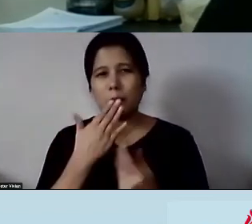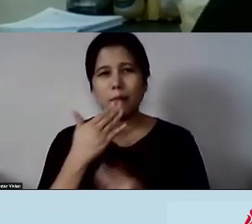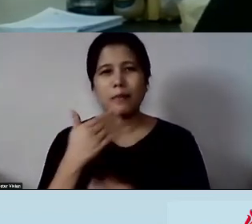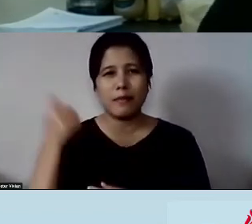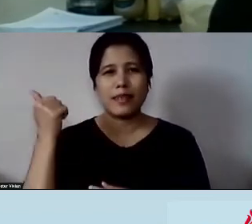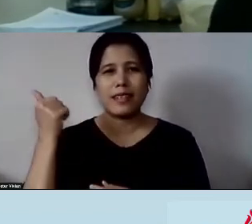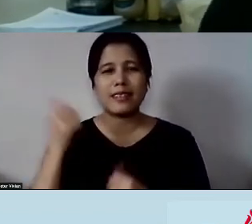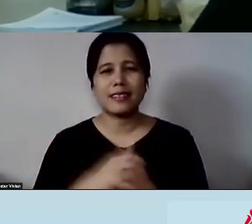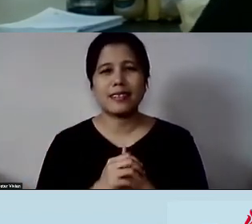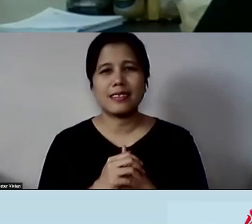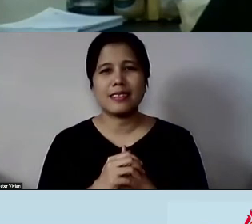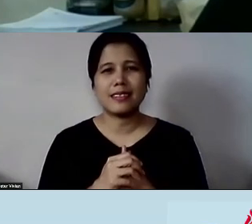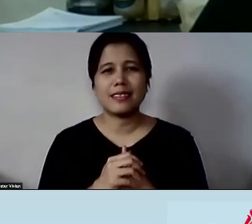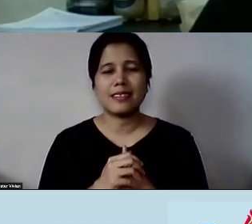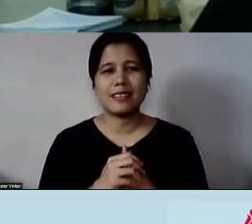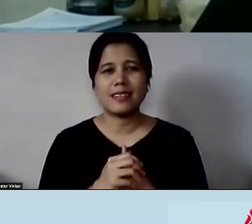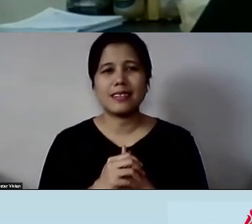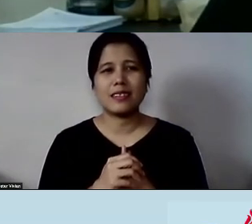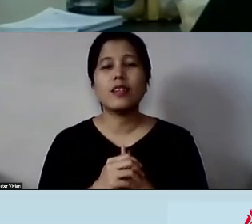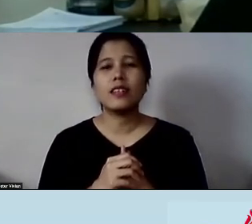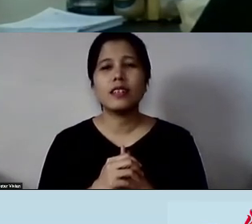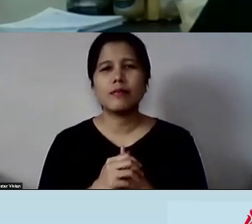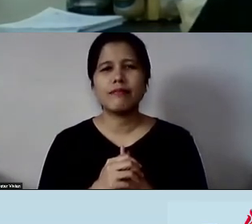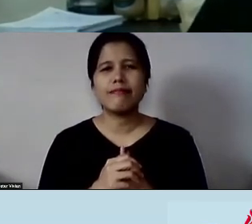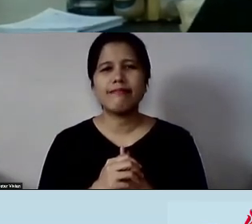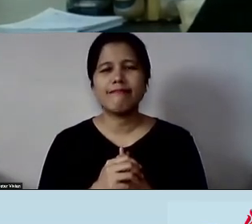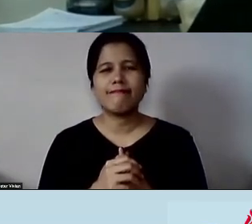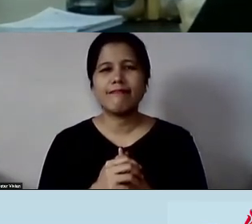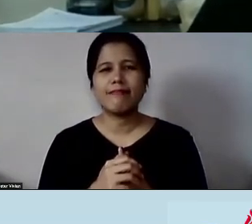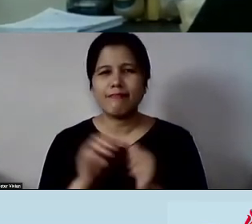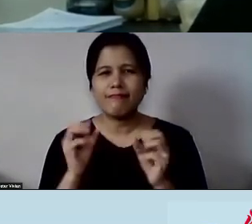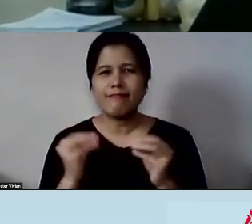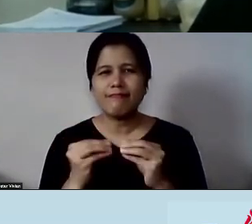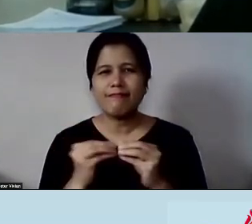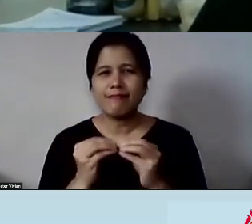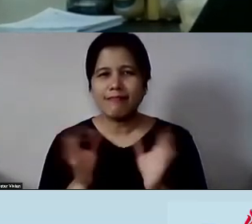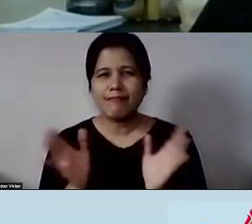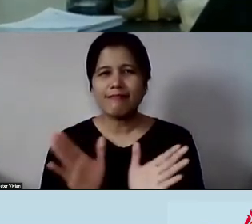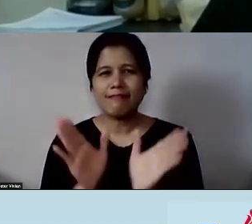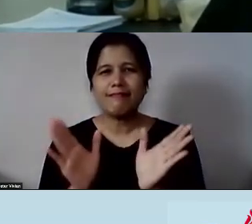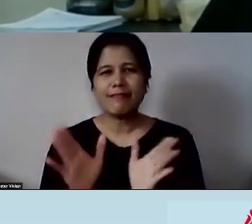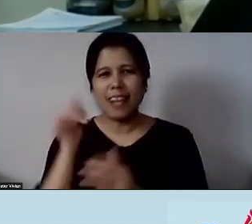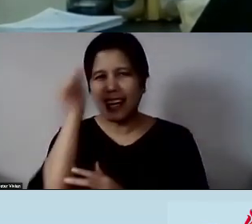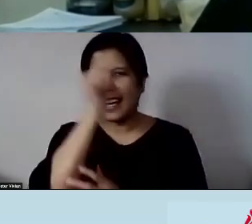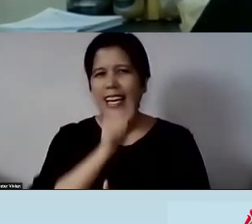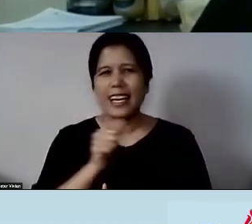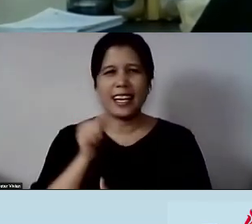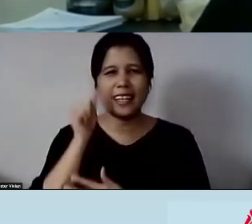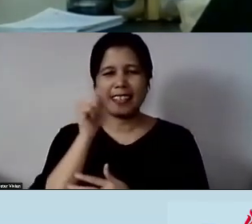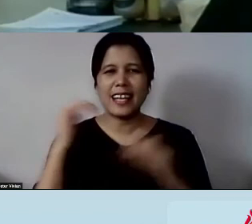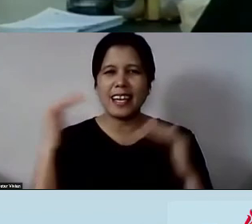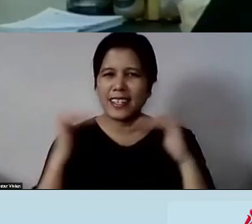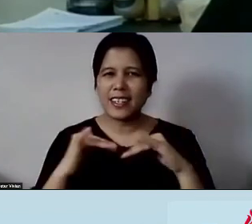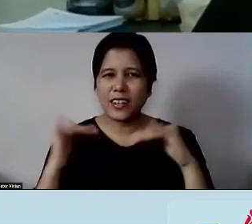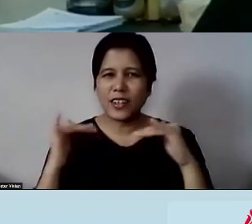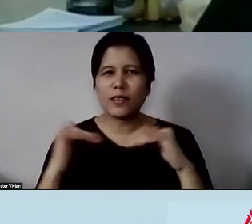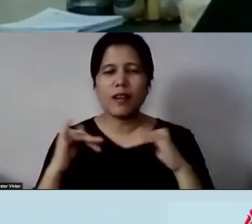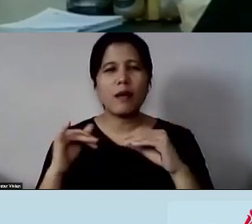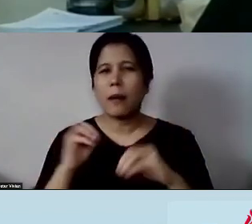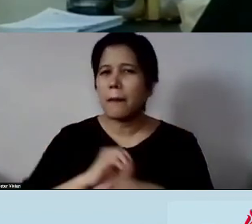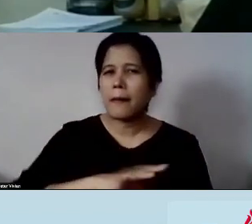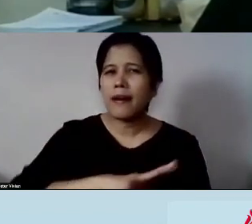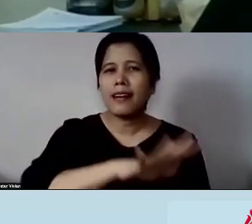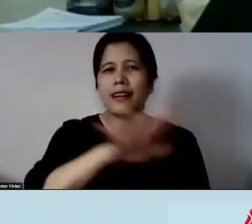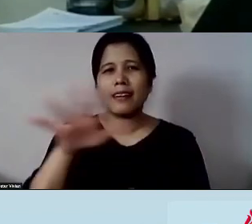Yung collaboration natin dapat ma-intensify yan. Kaya sabi ko nga eh, sa'yo, ASEAN Conference on ADHD para mas malawak ang